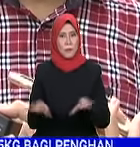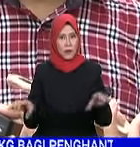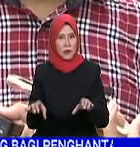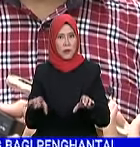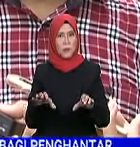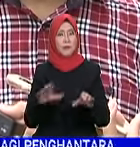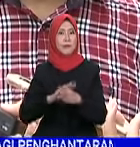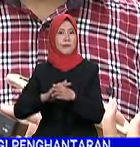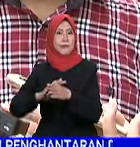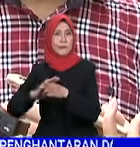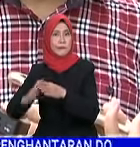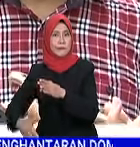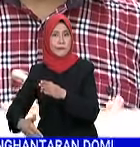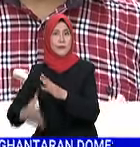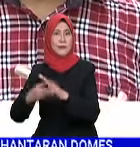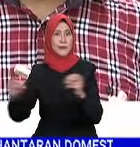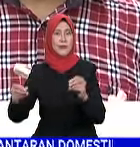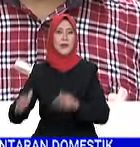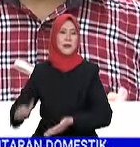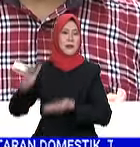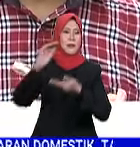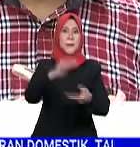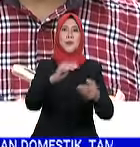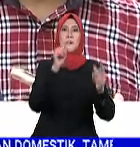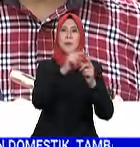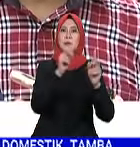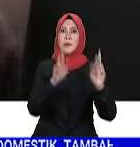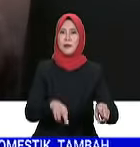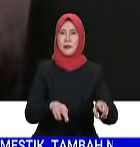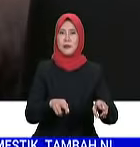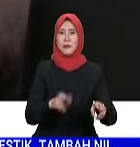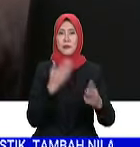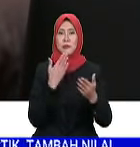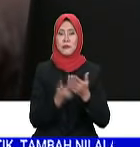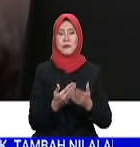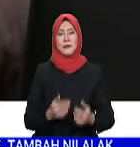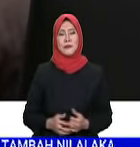diselesaikan, disampaikan kepada rakyat. Itu baik.